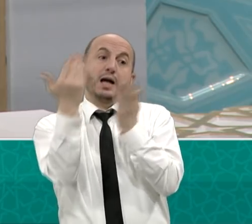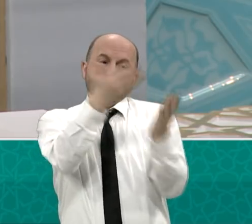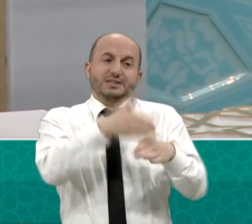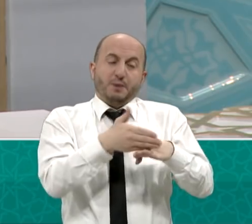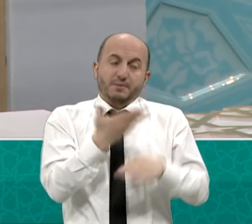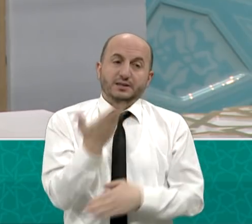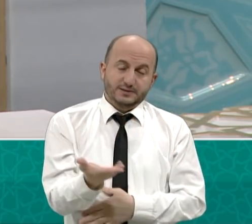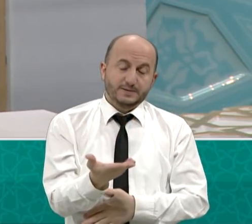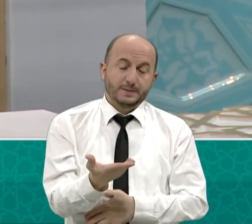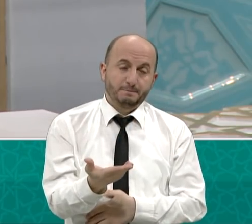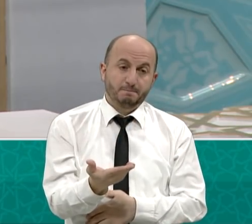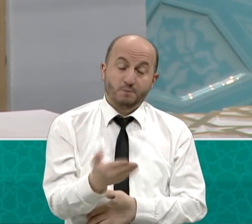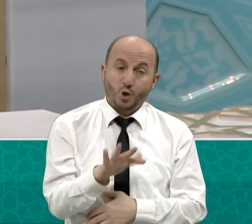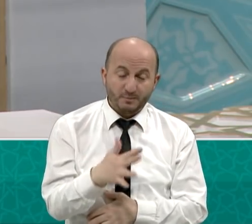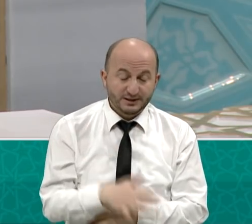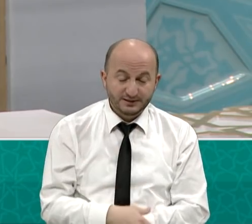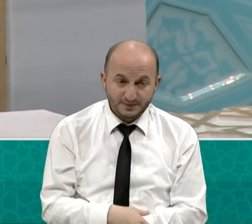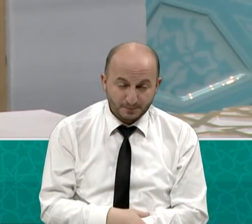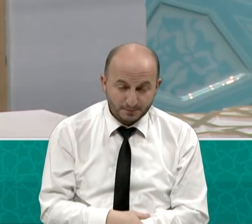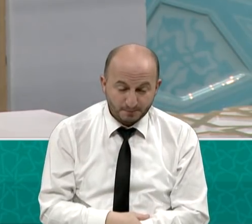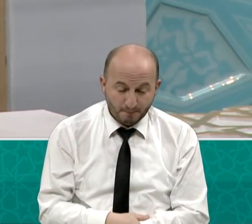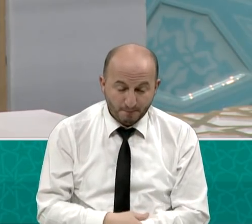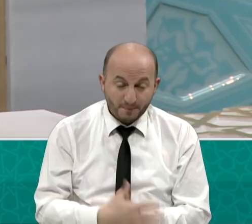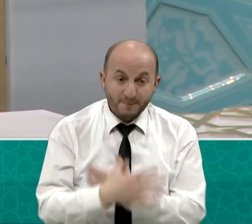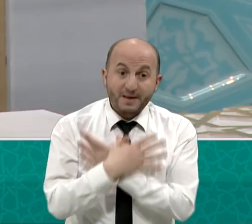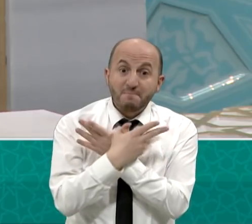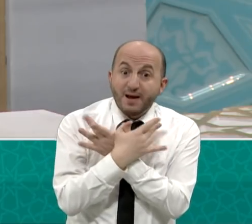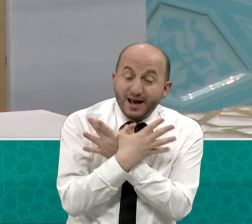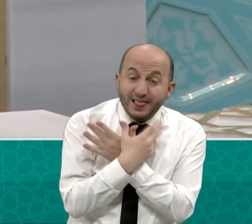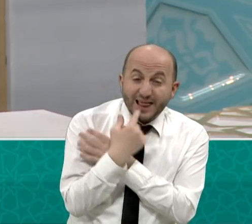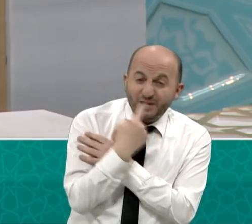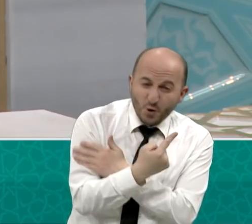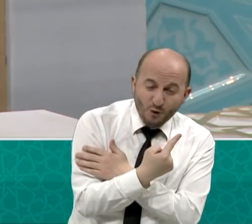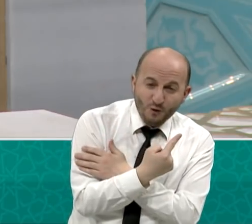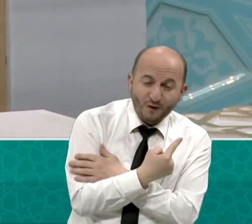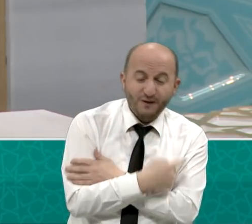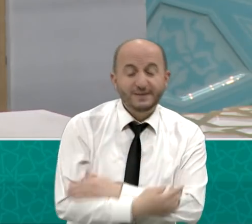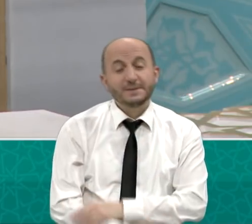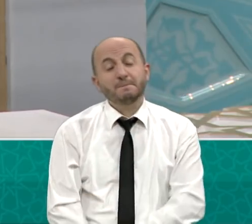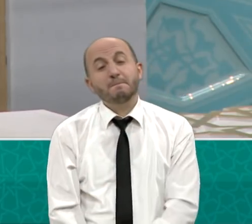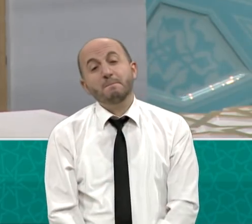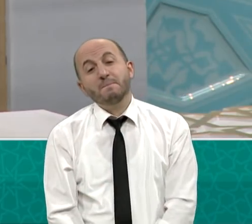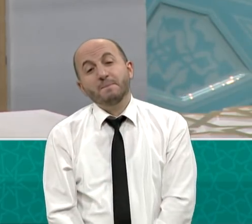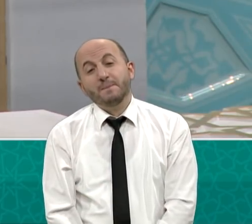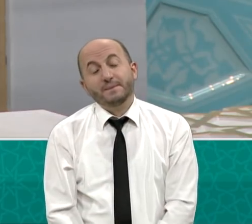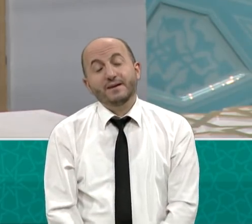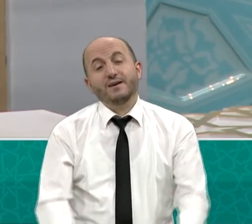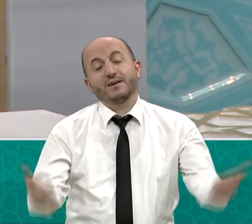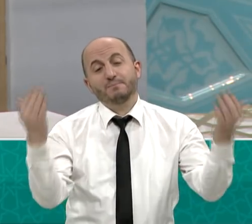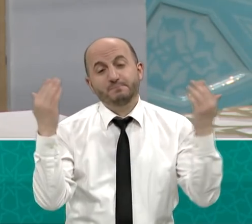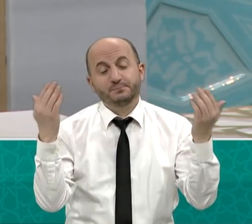olabilir. Çünkü melekler, arşı taşıyan melekler diyor ki, وَقِهِمُ السَّيِّعَاتِ Ya